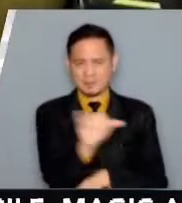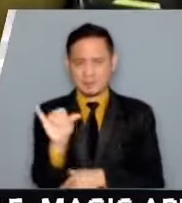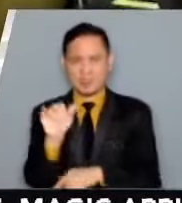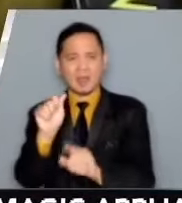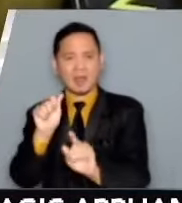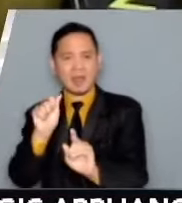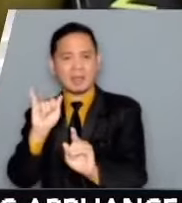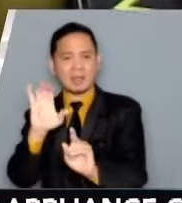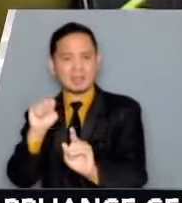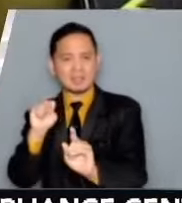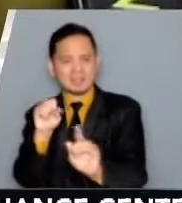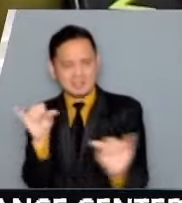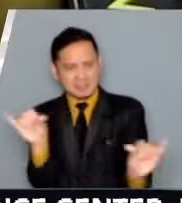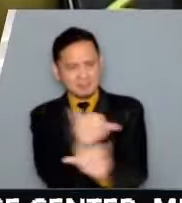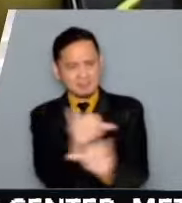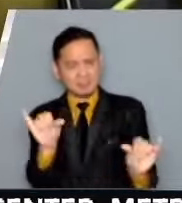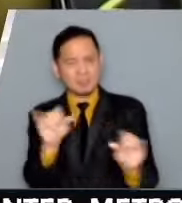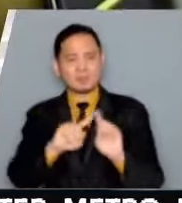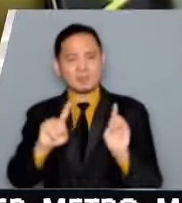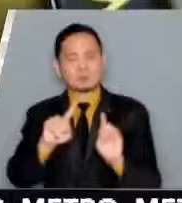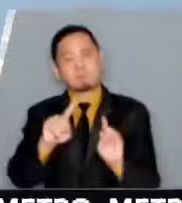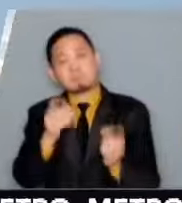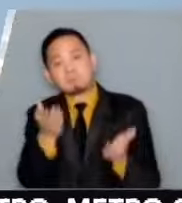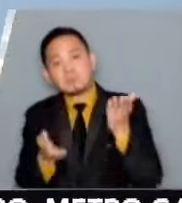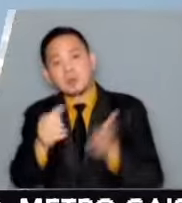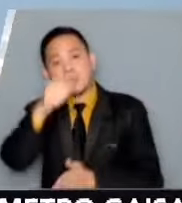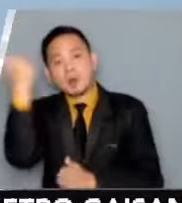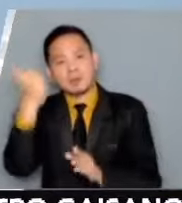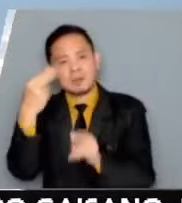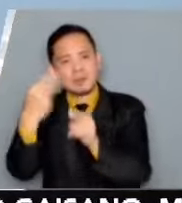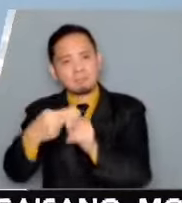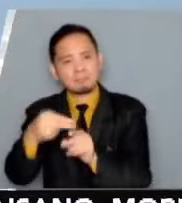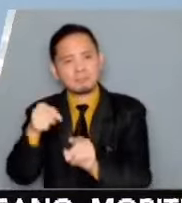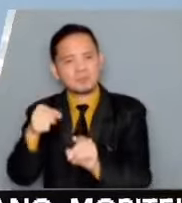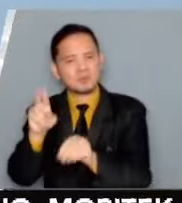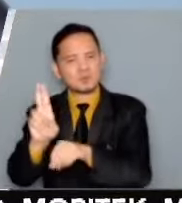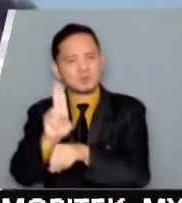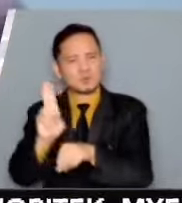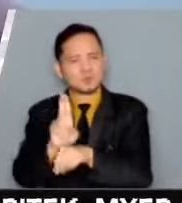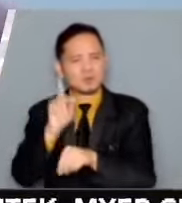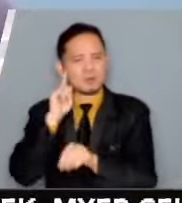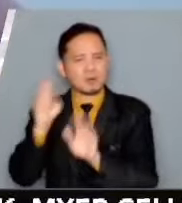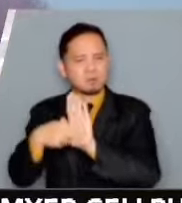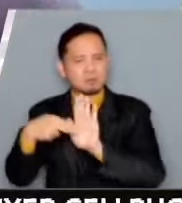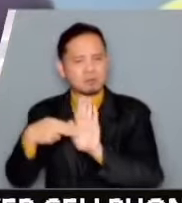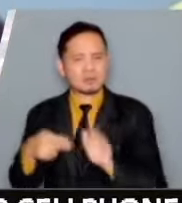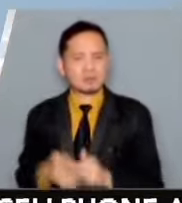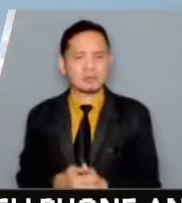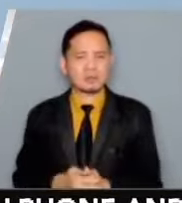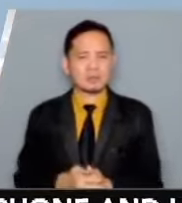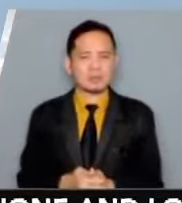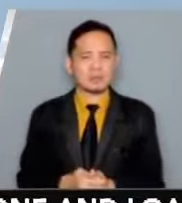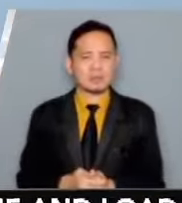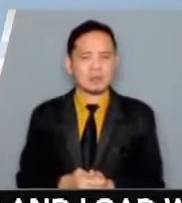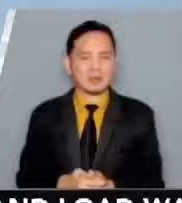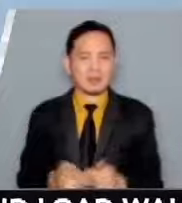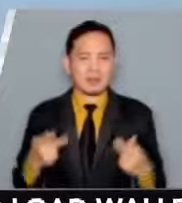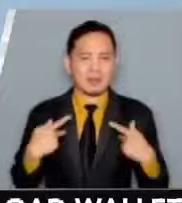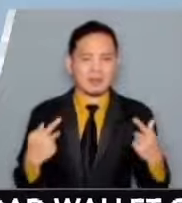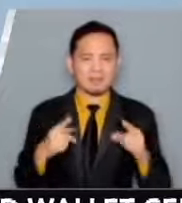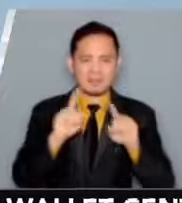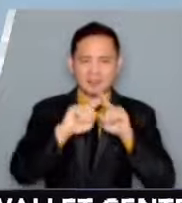binigyan lang ng pangalan ng ibang pangalan para may branding yung house ' ba h sabay kam yun sa hgab yung tinatawag na hgab after nep submit ng nep ang